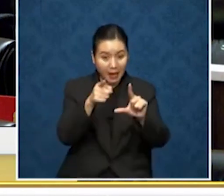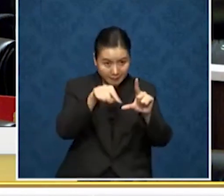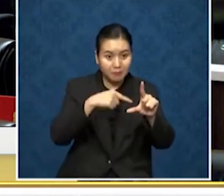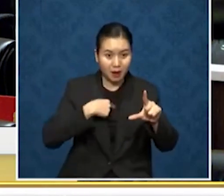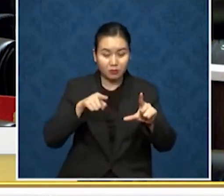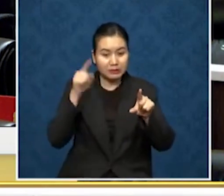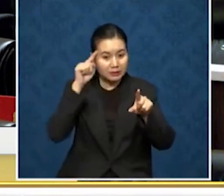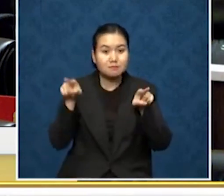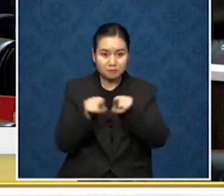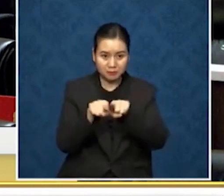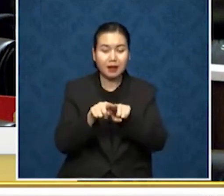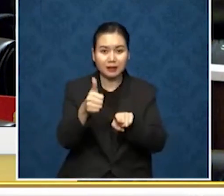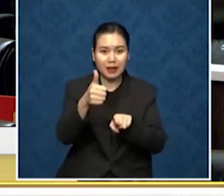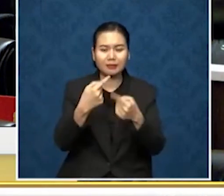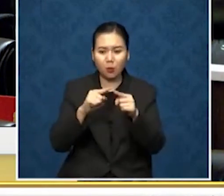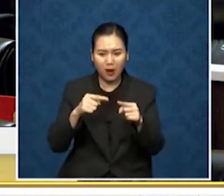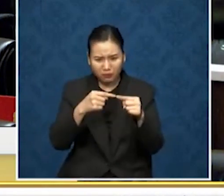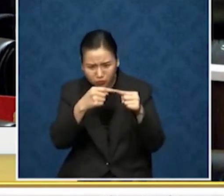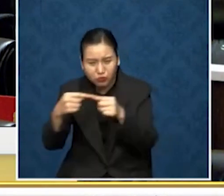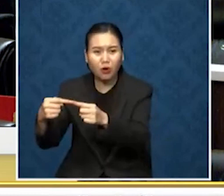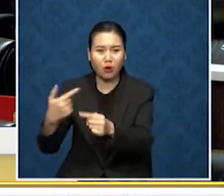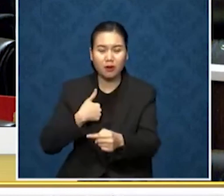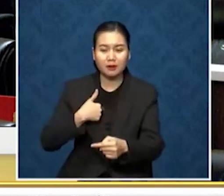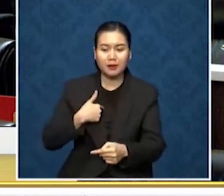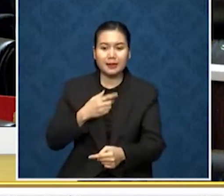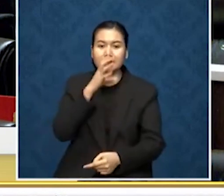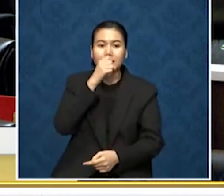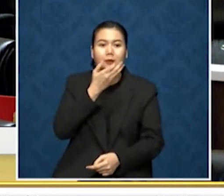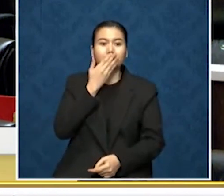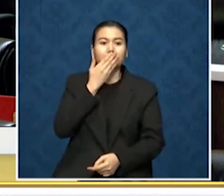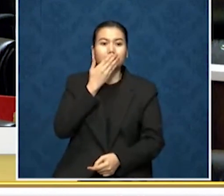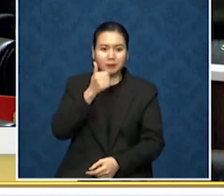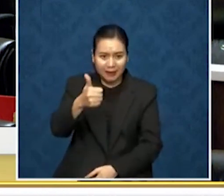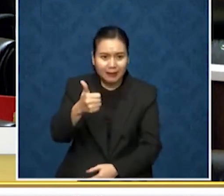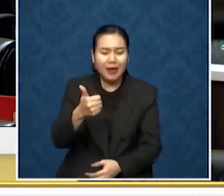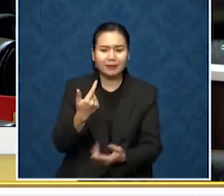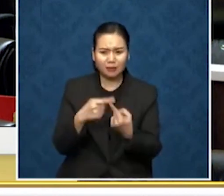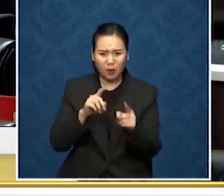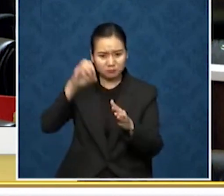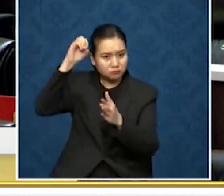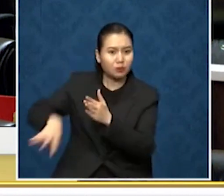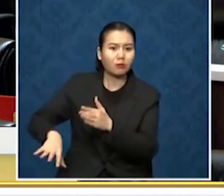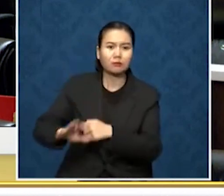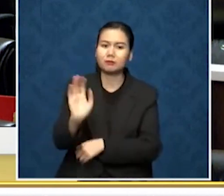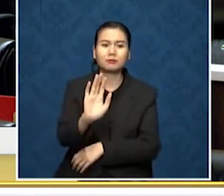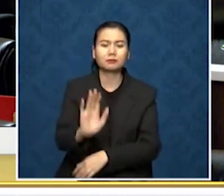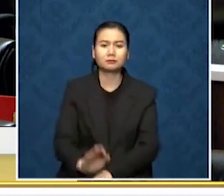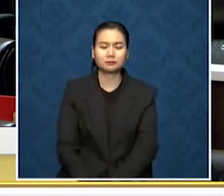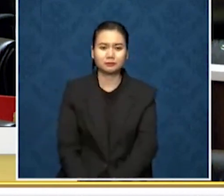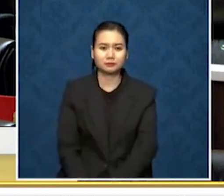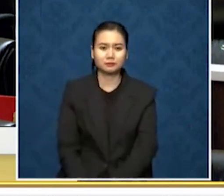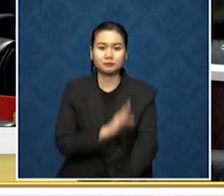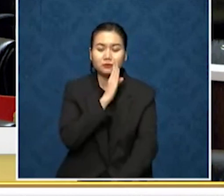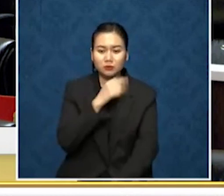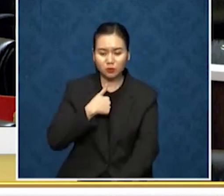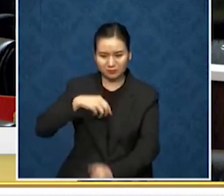ก็ได้แต่ให้มันเดินหน้าอย่างน้อยท่านงดออกเสียงก็ยังดีอย่าไปคว่ำเลยฮะคือถ้าท่าน